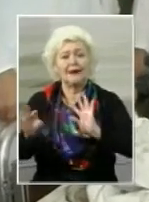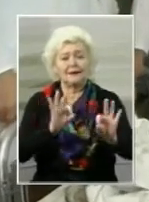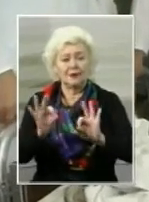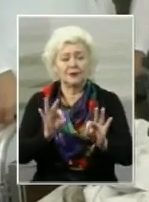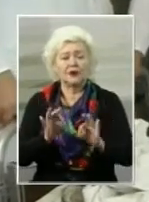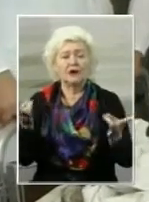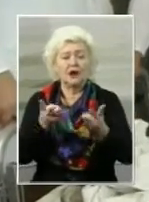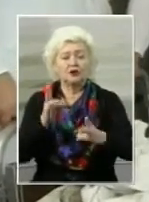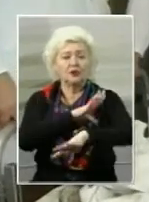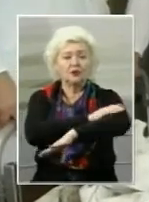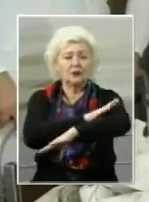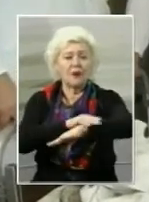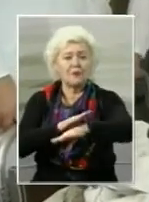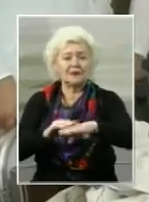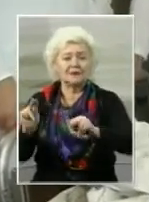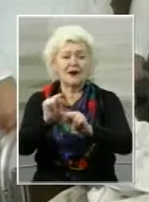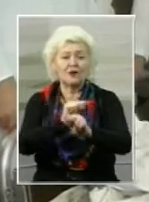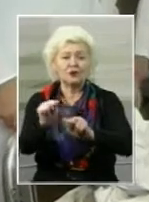все-таки надо мышцы